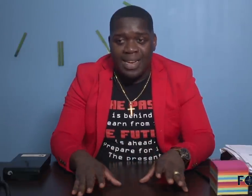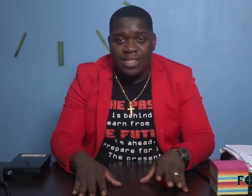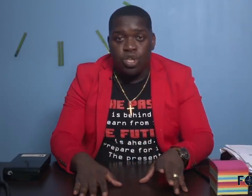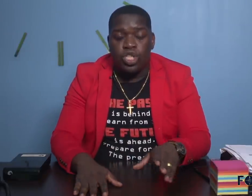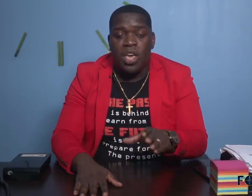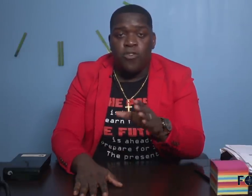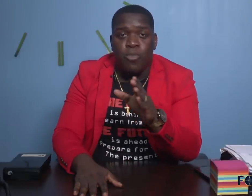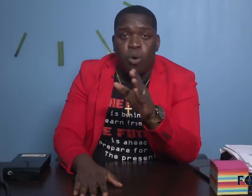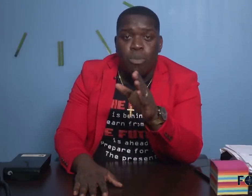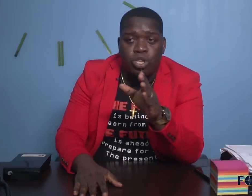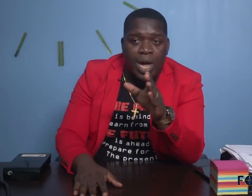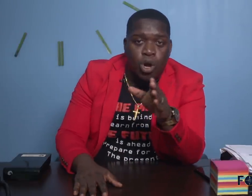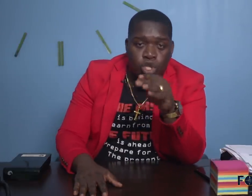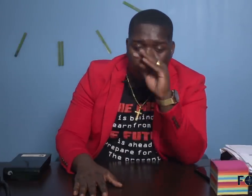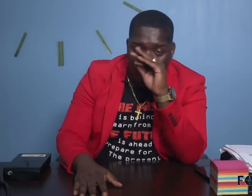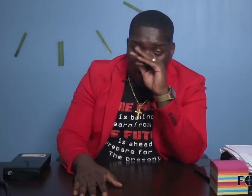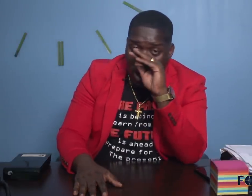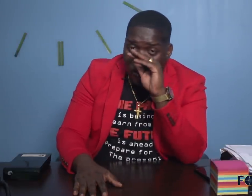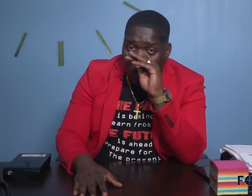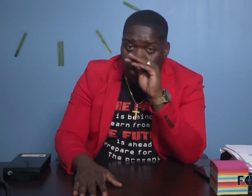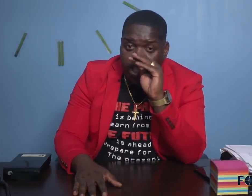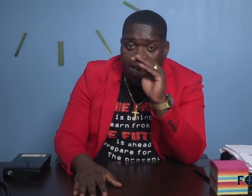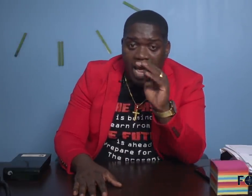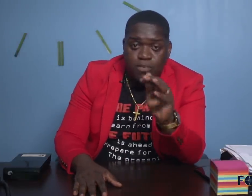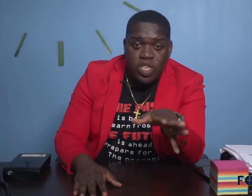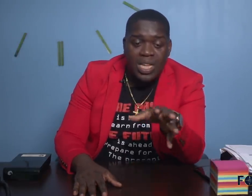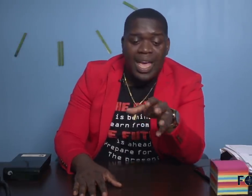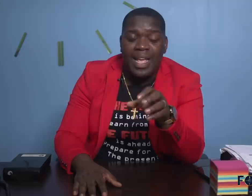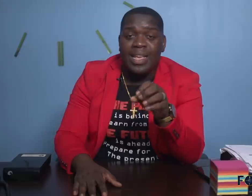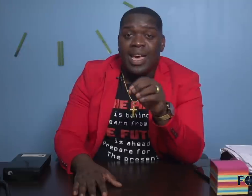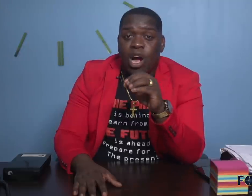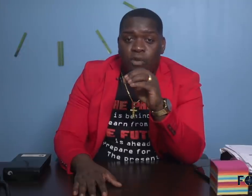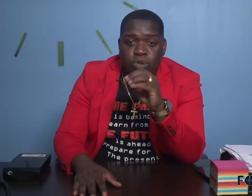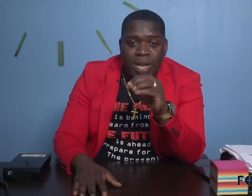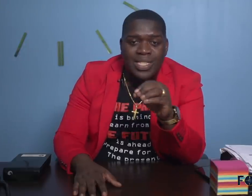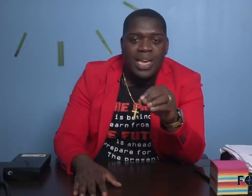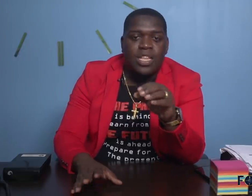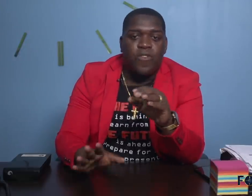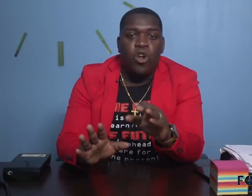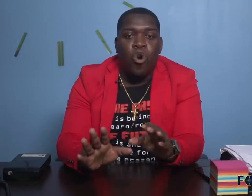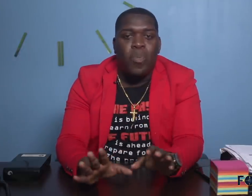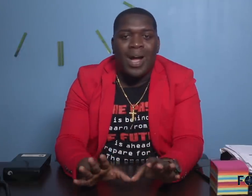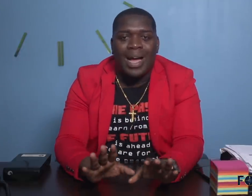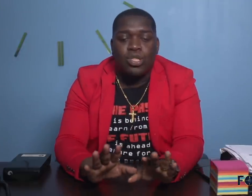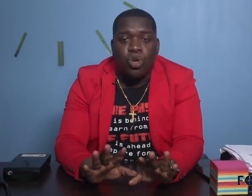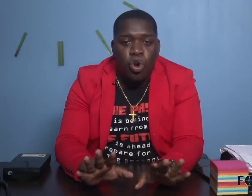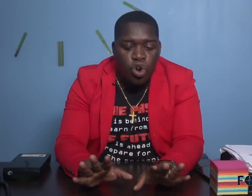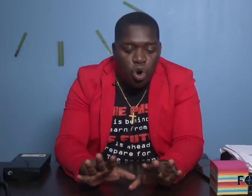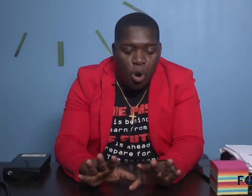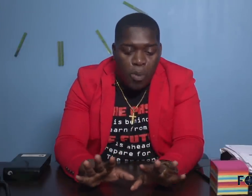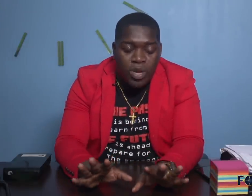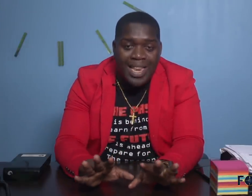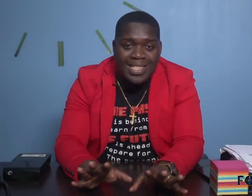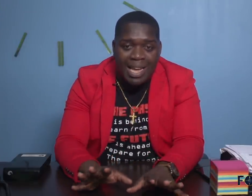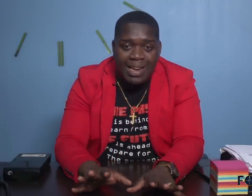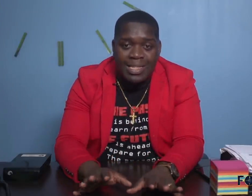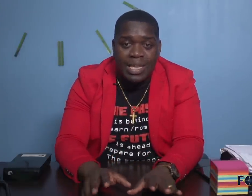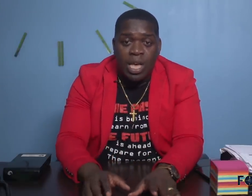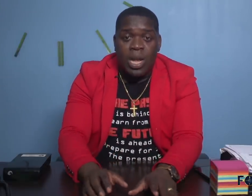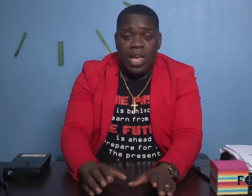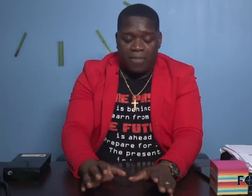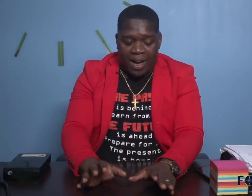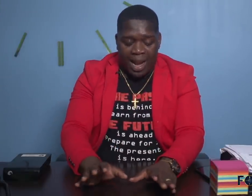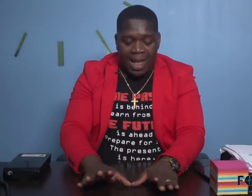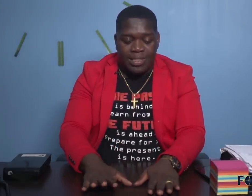de sandati. Dus if u bo kmoto na oso kong fu kon schrijf chineng of doe de sandati voorlopig kantoro no opo gi de